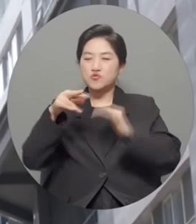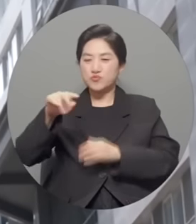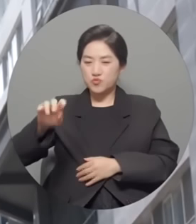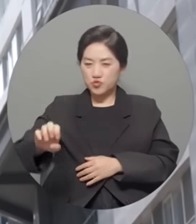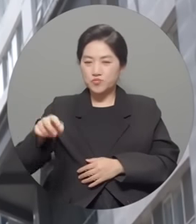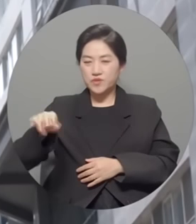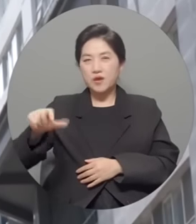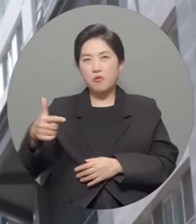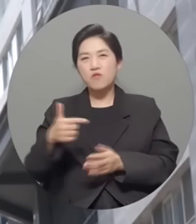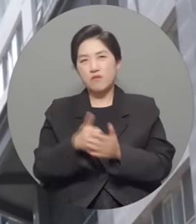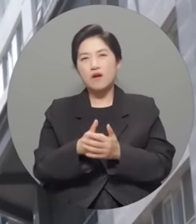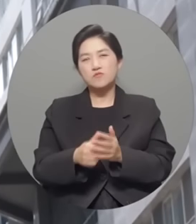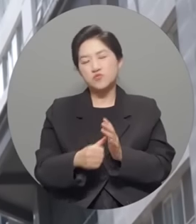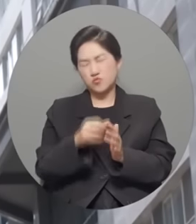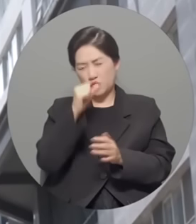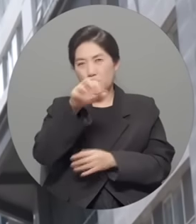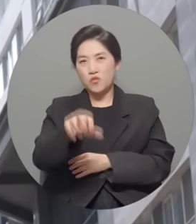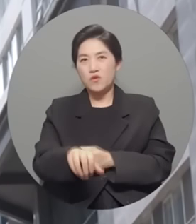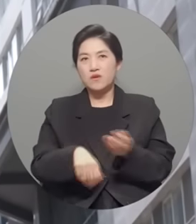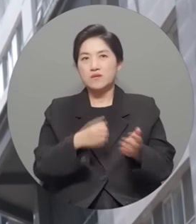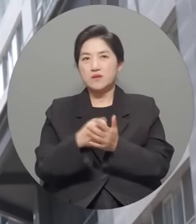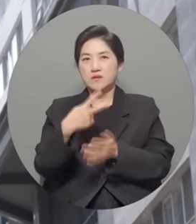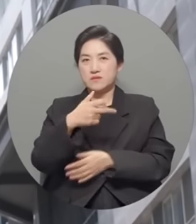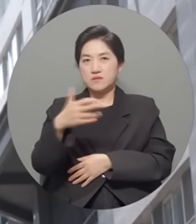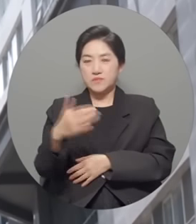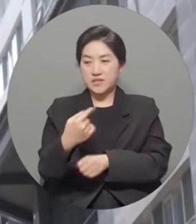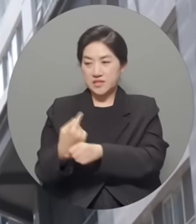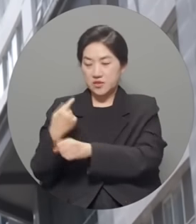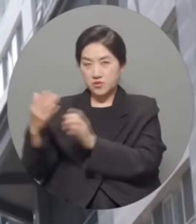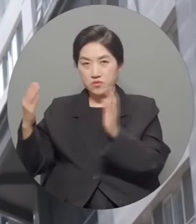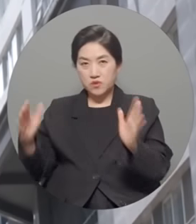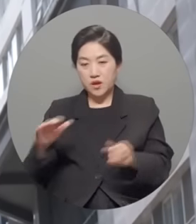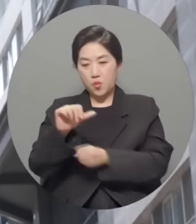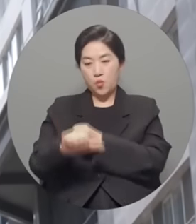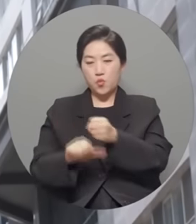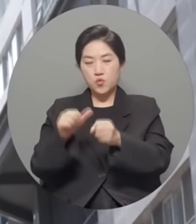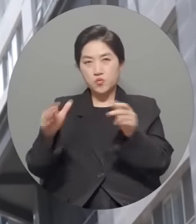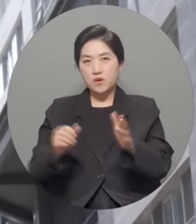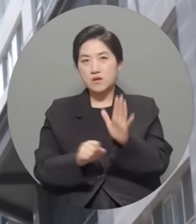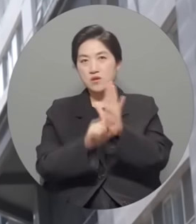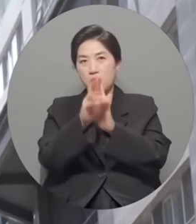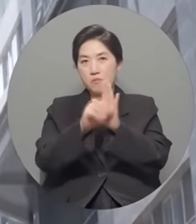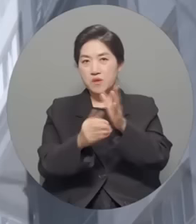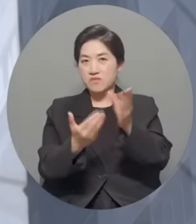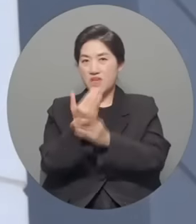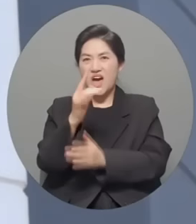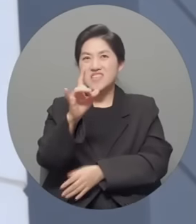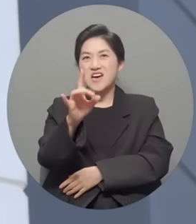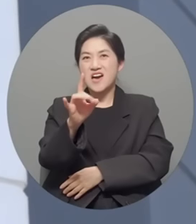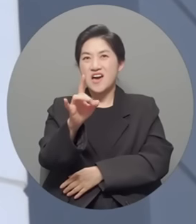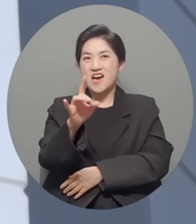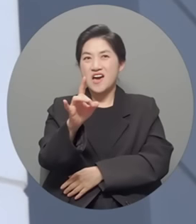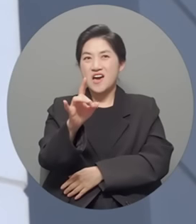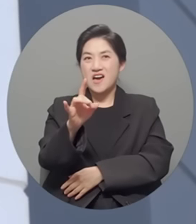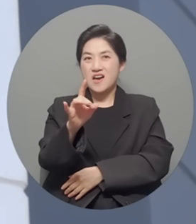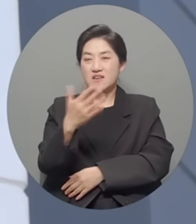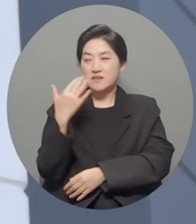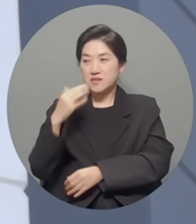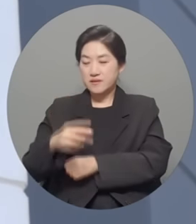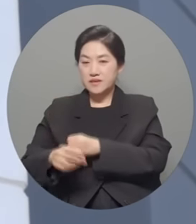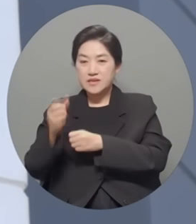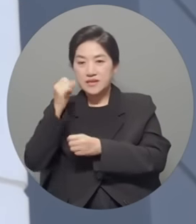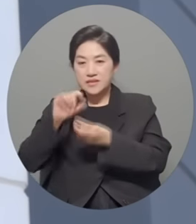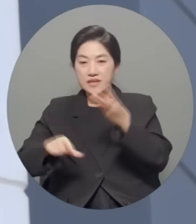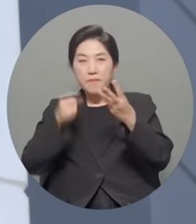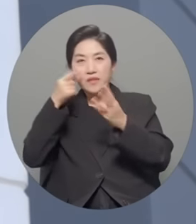단지입니다. 지난 2017년부터 지난해까지 약 5년 동안 경매는 단 한 건밖에 없었는데 지난 3월 한